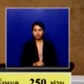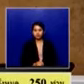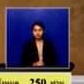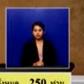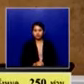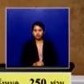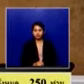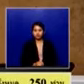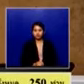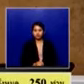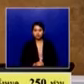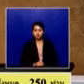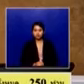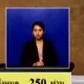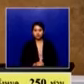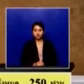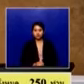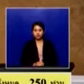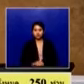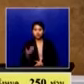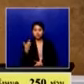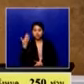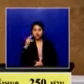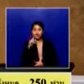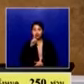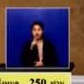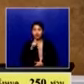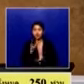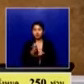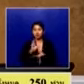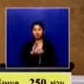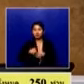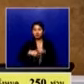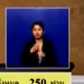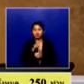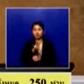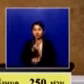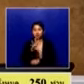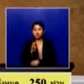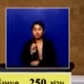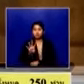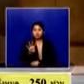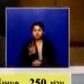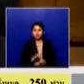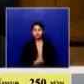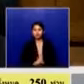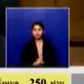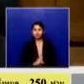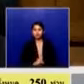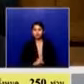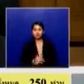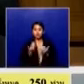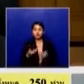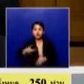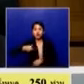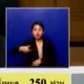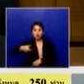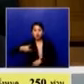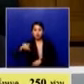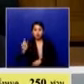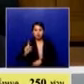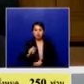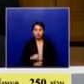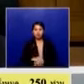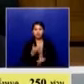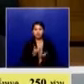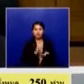เมื่อกี้ท่านมนตรีถามถึงปีก็ปี64ท่าน เป็นท่านประธานสภาที่เคารพนะครับสำหรับที่ขอมานั้นก็มีส่วนหนึ่งที่